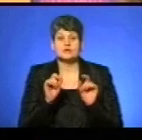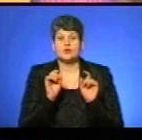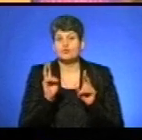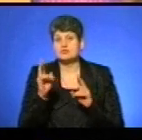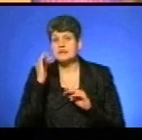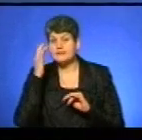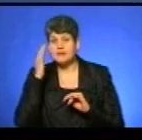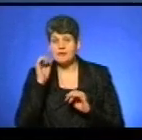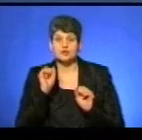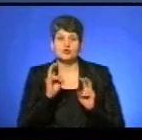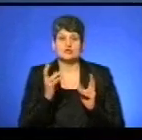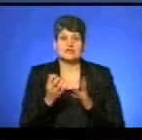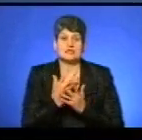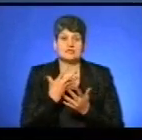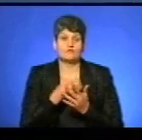знайде свого продюсера.